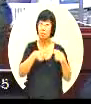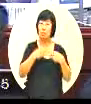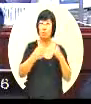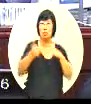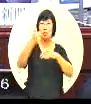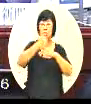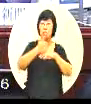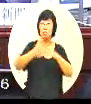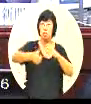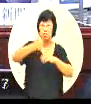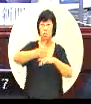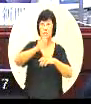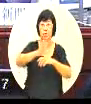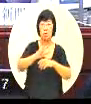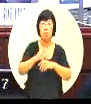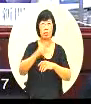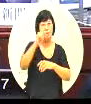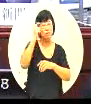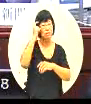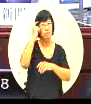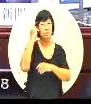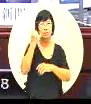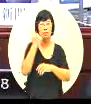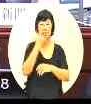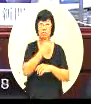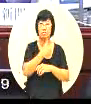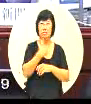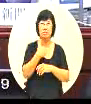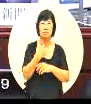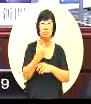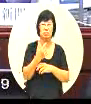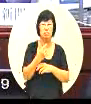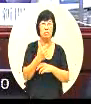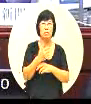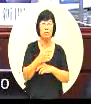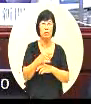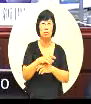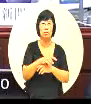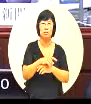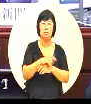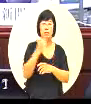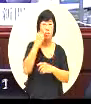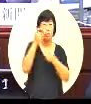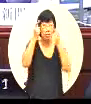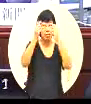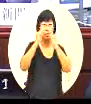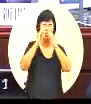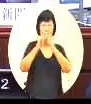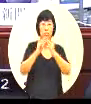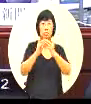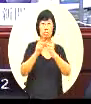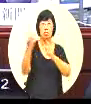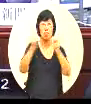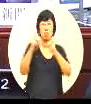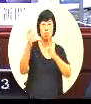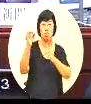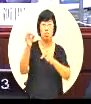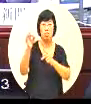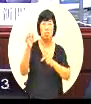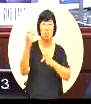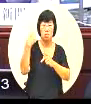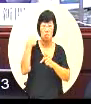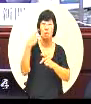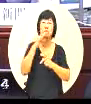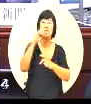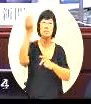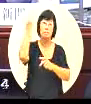八百十八亿， 逐年吼，那不要紧啦。 我是干嘛吼？ 逐年也可以、 没有对，今天高雄市的债务是从苏南成当市长